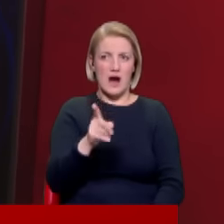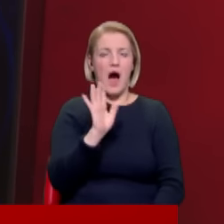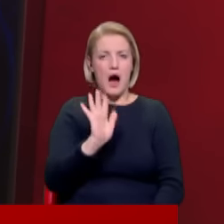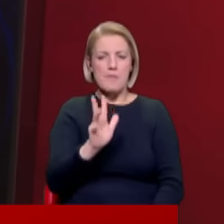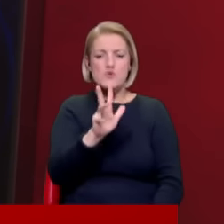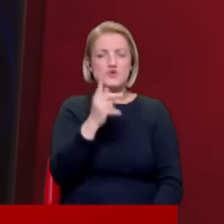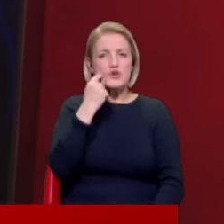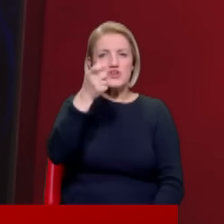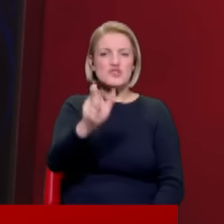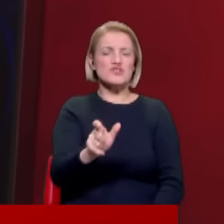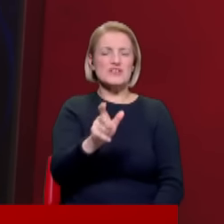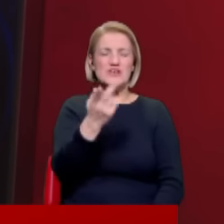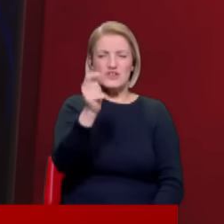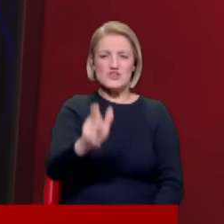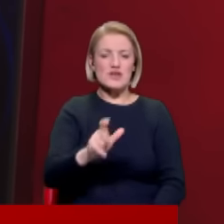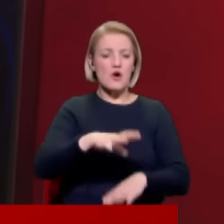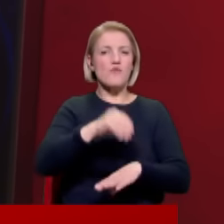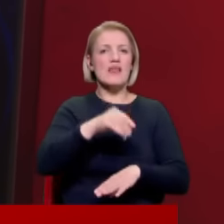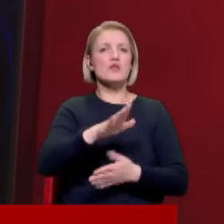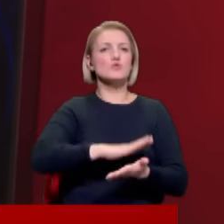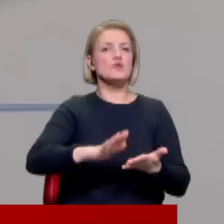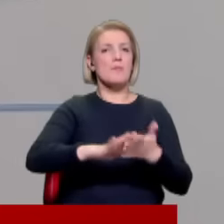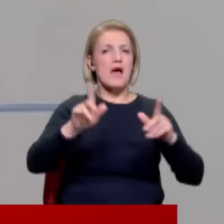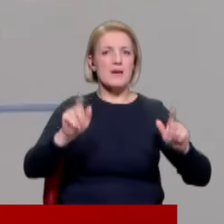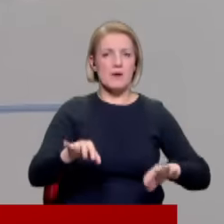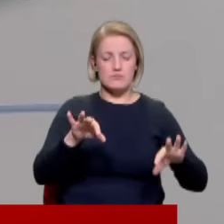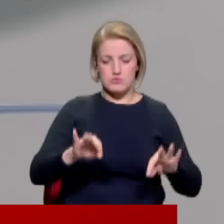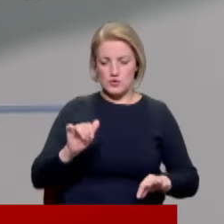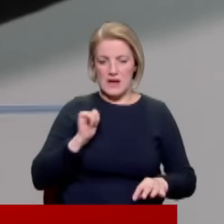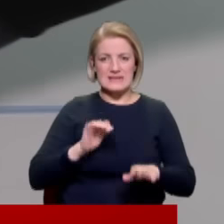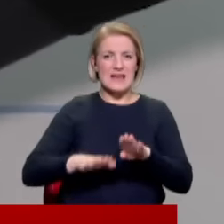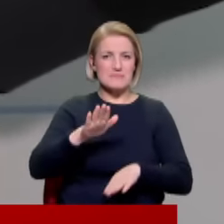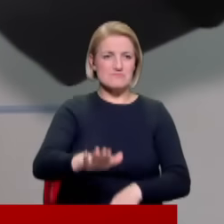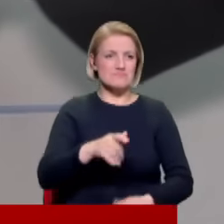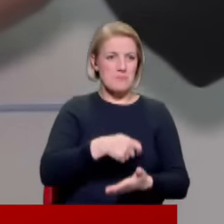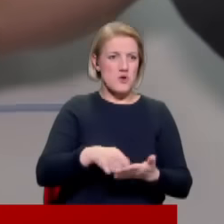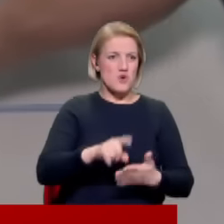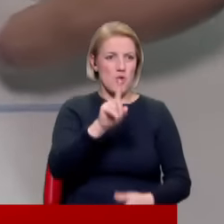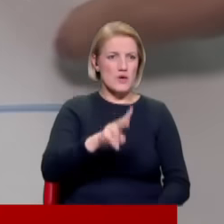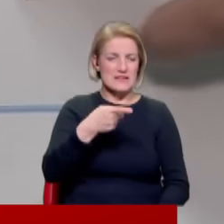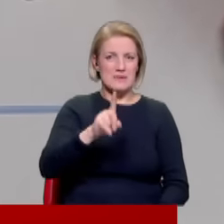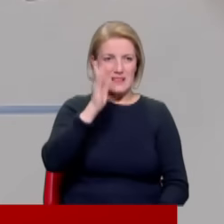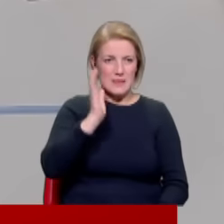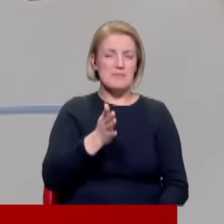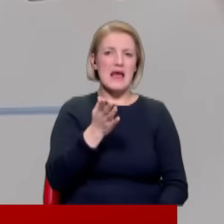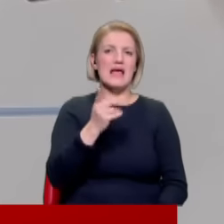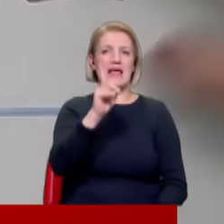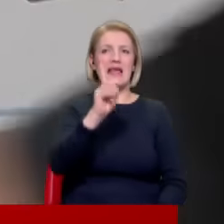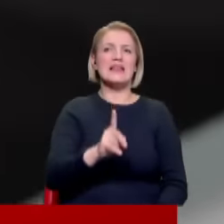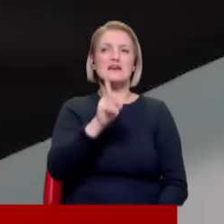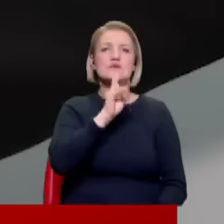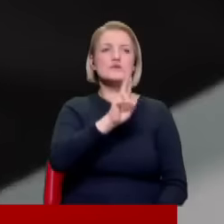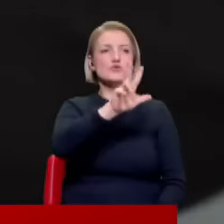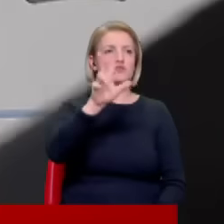Ama 3 işçi konfederasyonunun istediği düzenleme yapılırsa bugünün asgari ücreti 17 bin lirayla bile ilk dilim